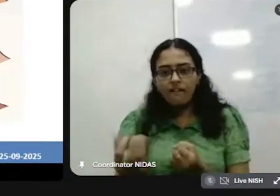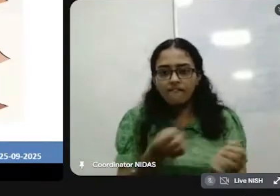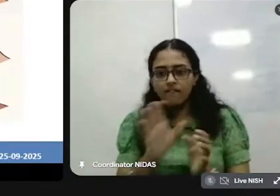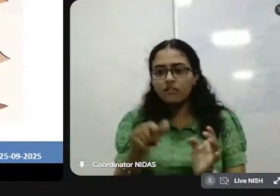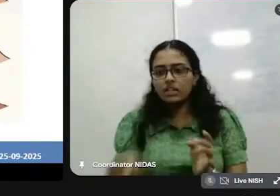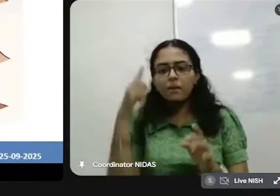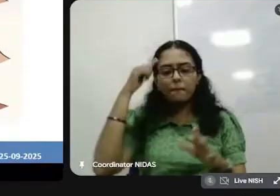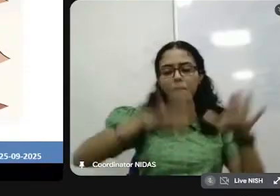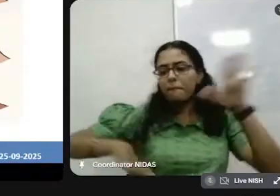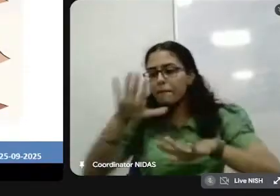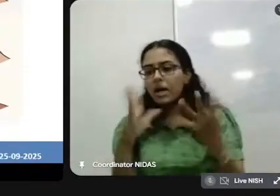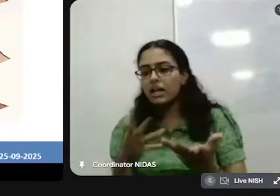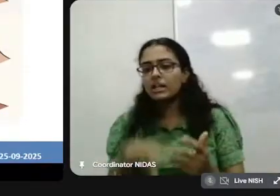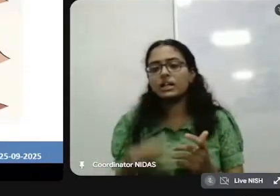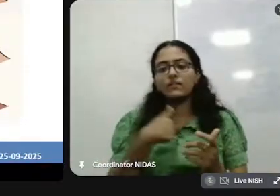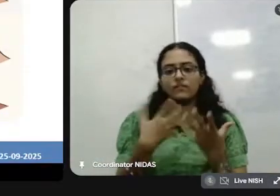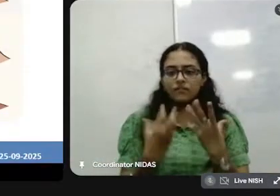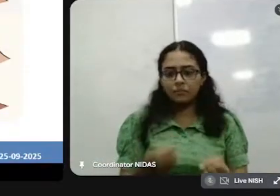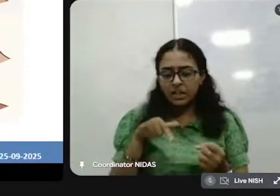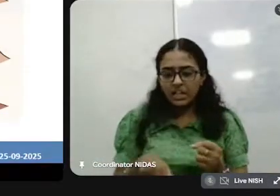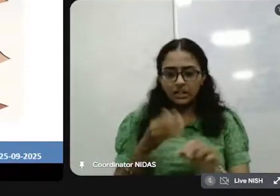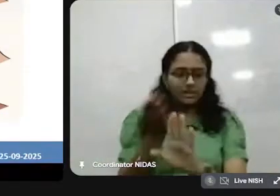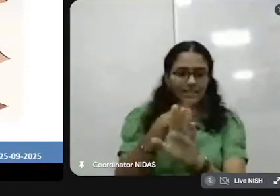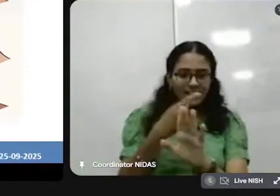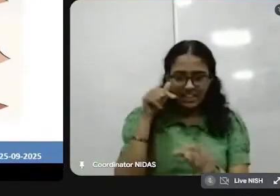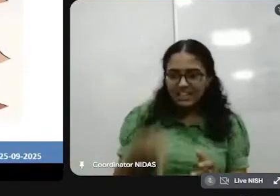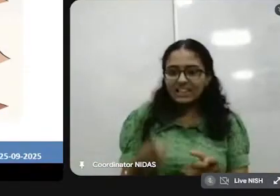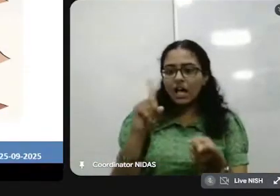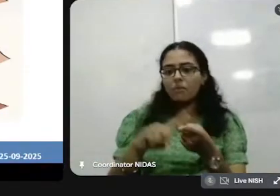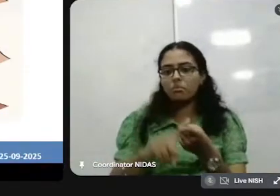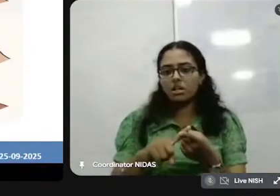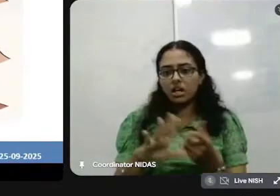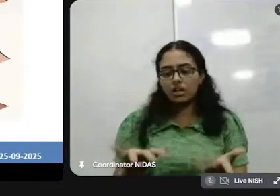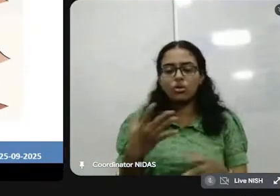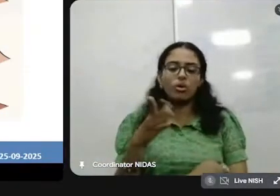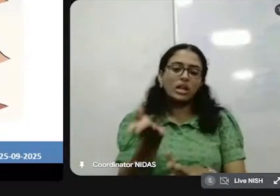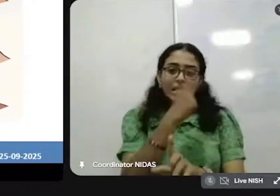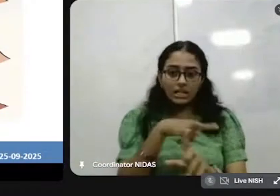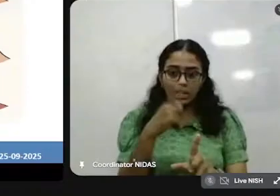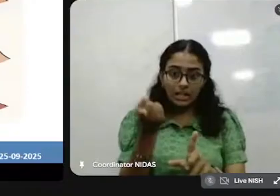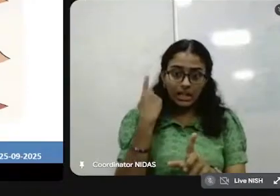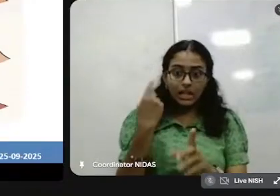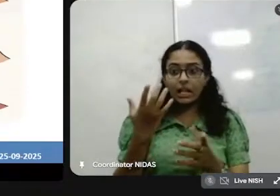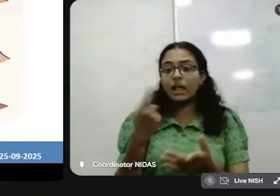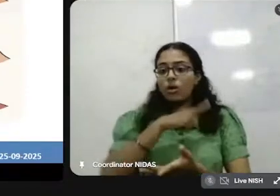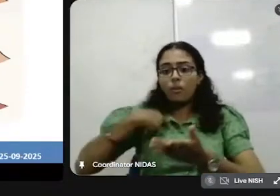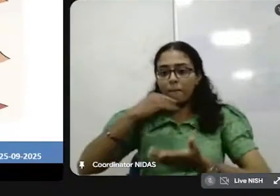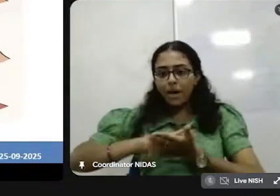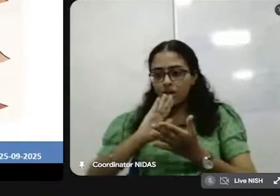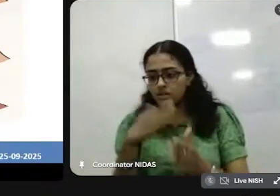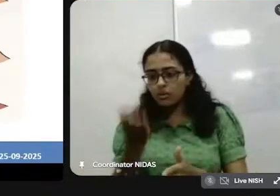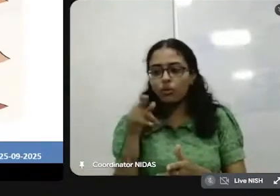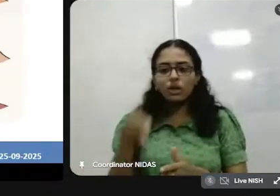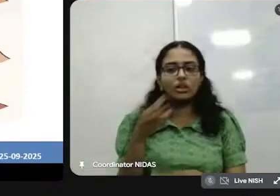ചോദിക്കാം. അതേപോലെ ഇന്നലെ നടന്ന കാര്യങ്ങൾ, അപ്പൊ ഇന്ന് ഡോക്ടറെ കണ്ടു, ഇന്നലെ ഒരു കല്യാണത്തിന് പോയി, ഇന്നലെ എൻ്റെ ബെസ്റ്റ്